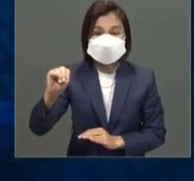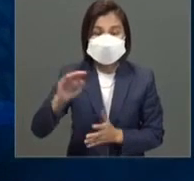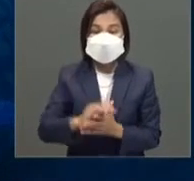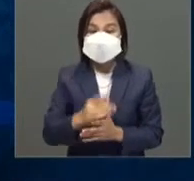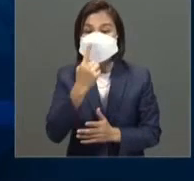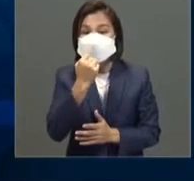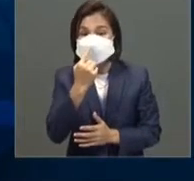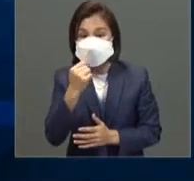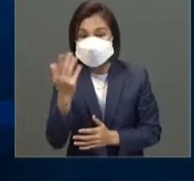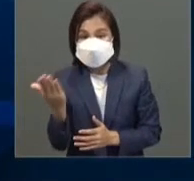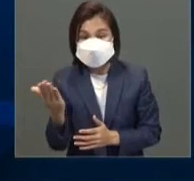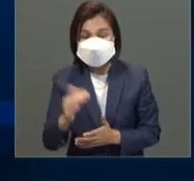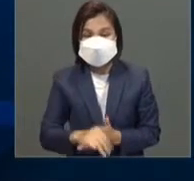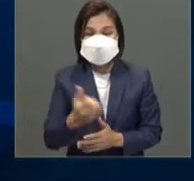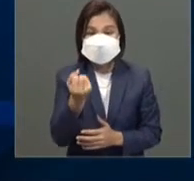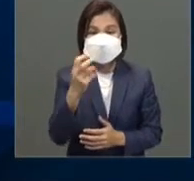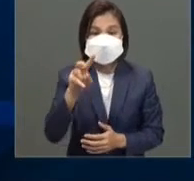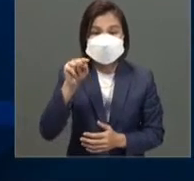สีแดงเนี่ยนะครับ